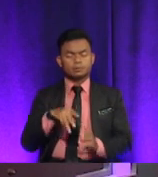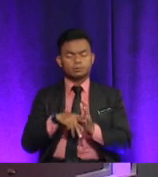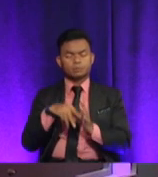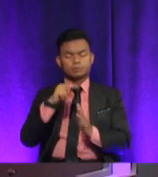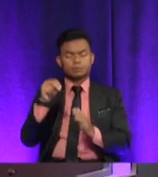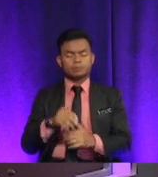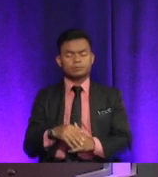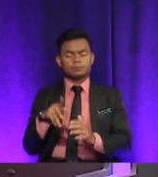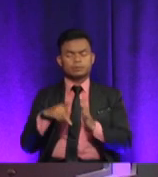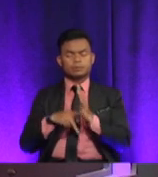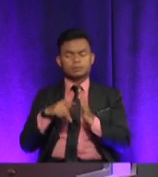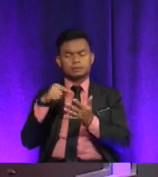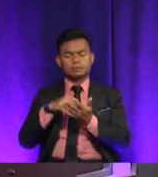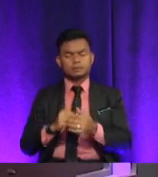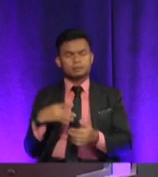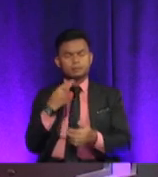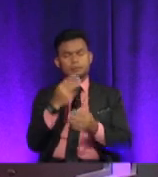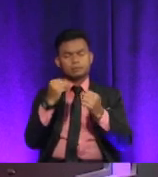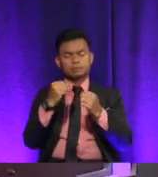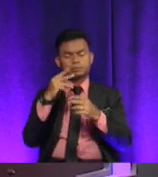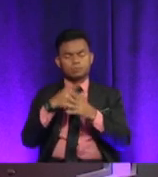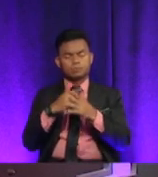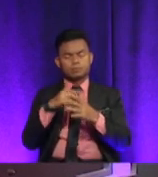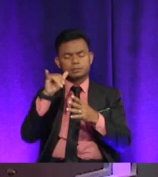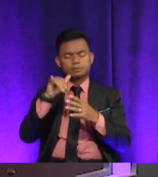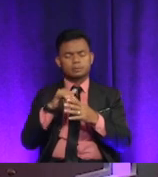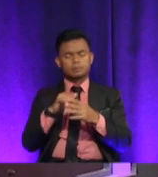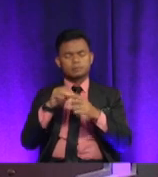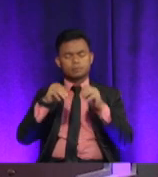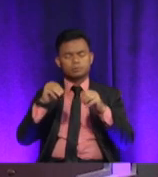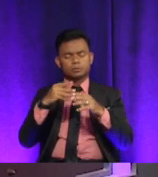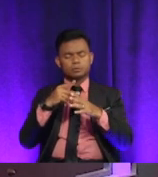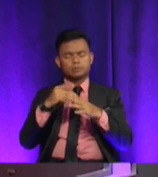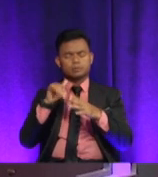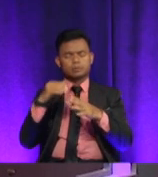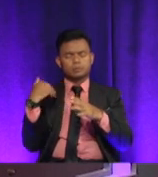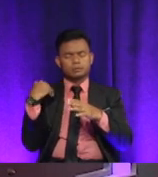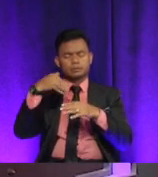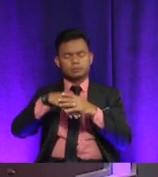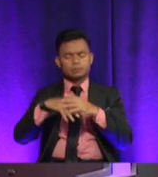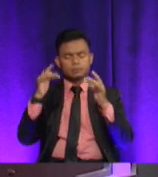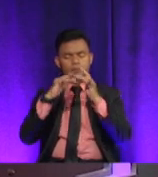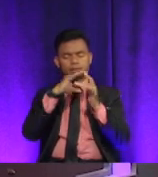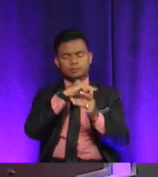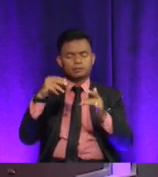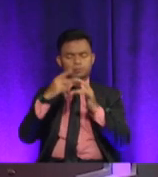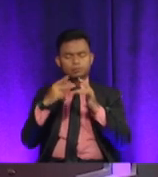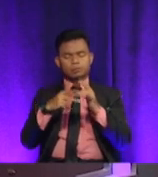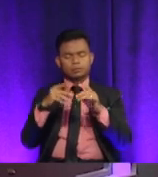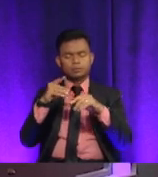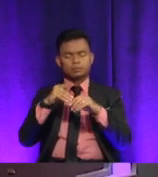sama-sama Oke dengan murid-murid Cikgu yang ada di kalian sekarang ini dan juga murid-murid di luar sana kita coba mendengar apakah